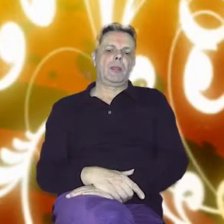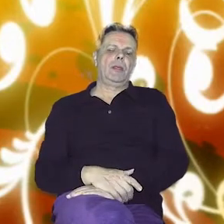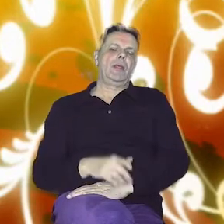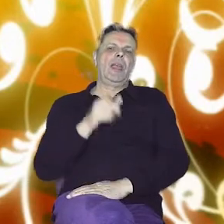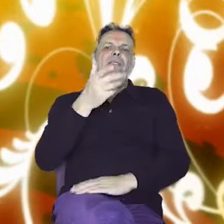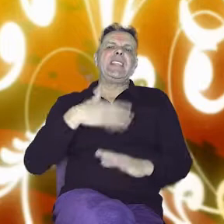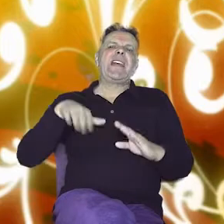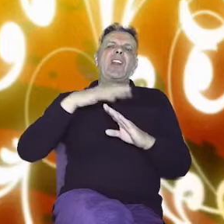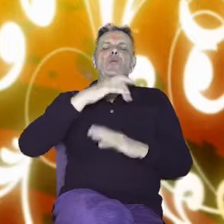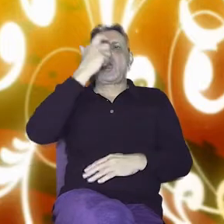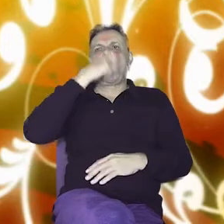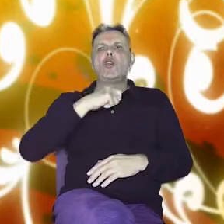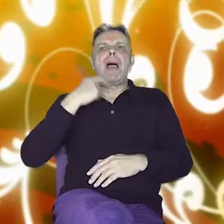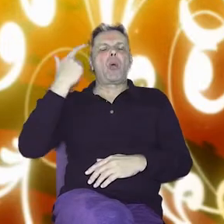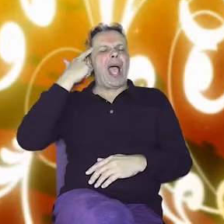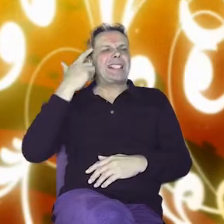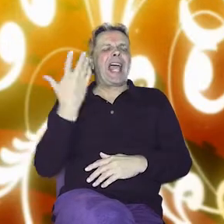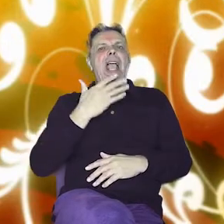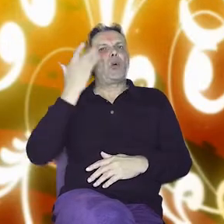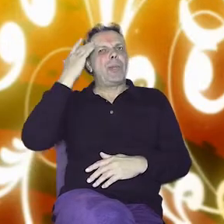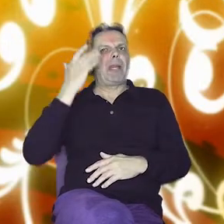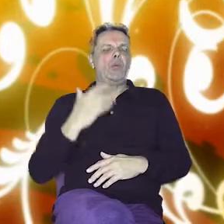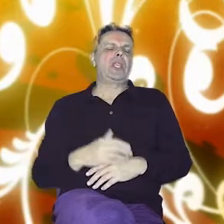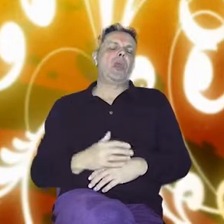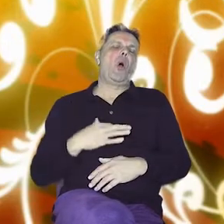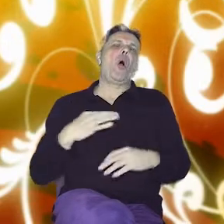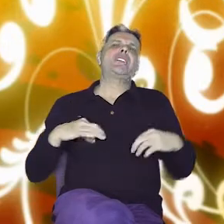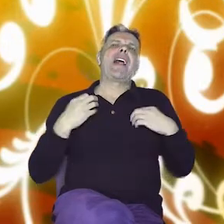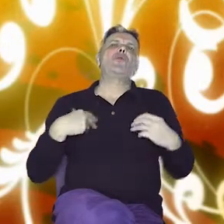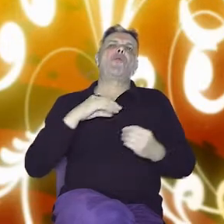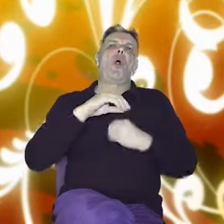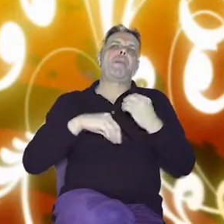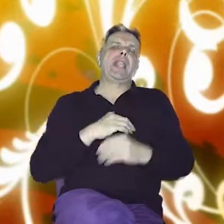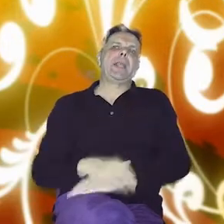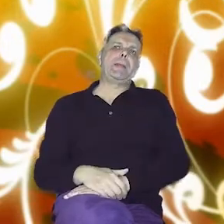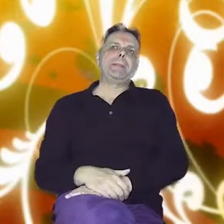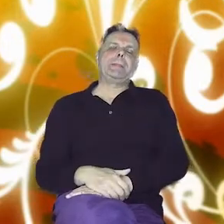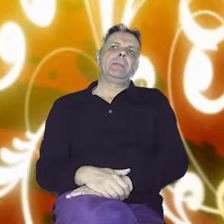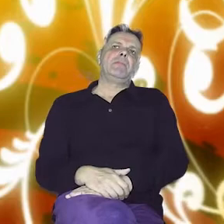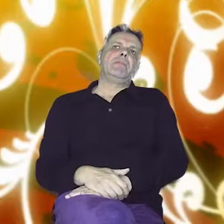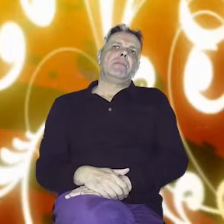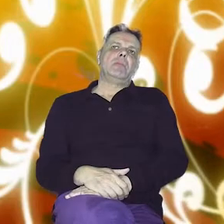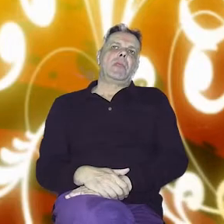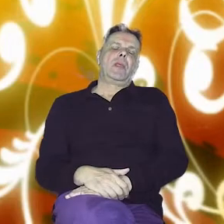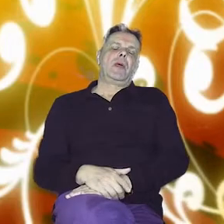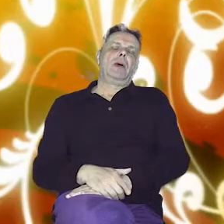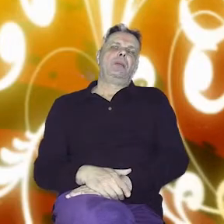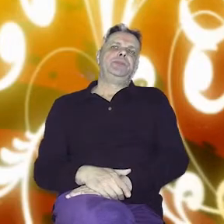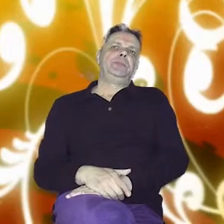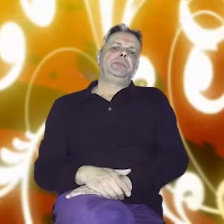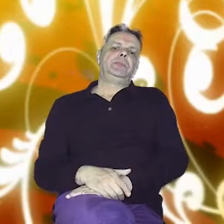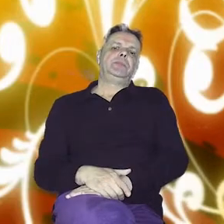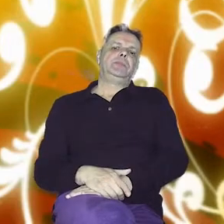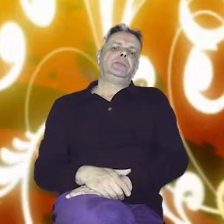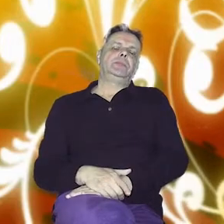vrhunska osoba koja zna kako se brinuti o zdravlju svoje obitelji. Ja vam kažem, to je velika